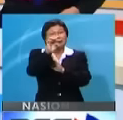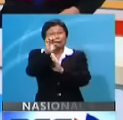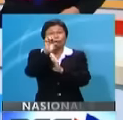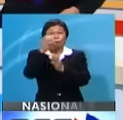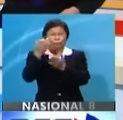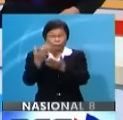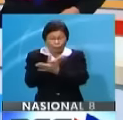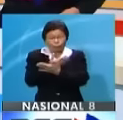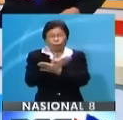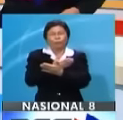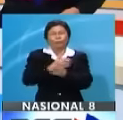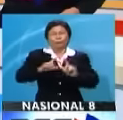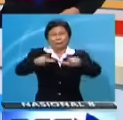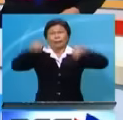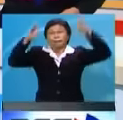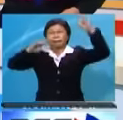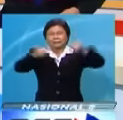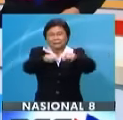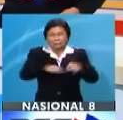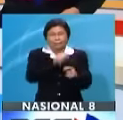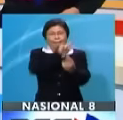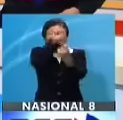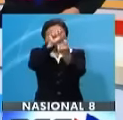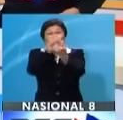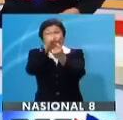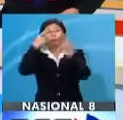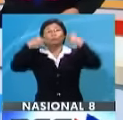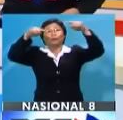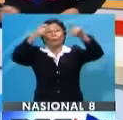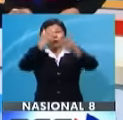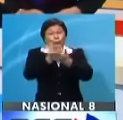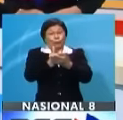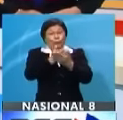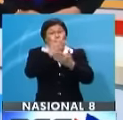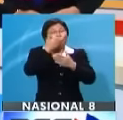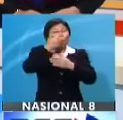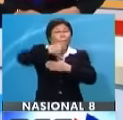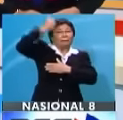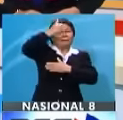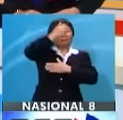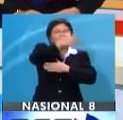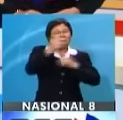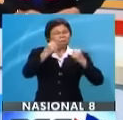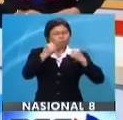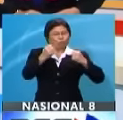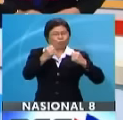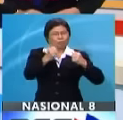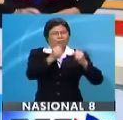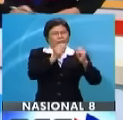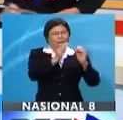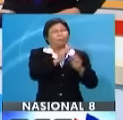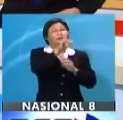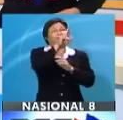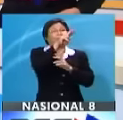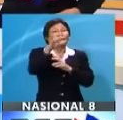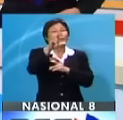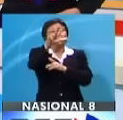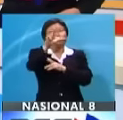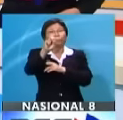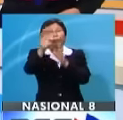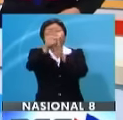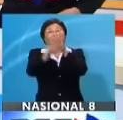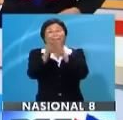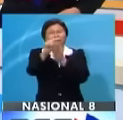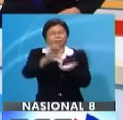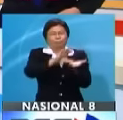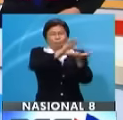meletakkan Malaysia di landasan tepat untuk mencapai ekonomi yang lebih terangkum dan mampan. Menerusi peruntukan sebanyak RM230